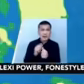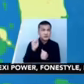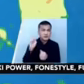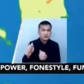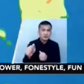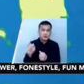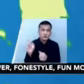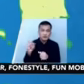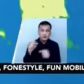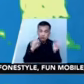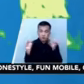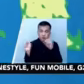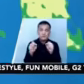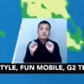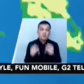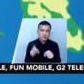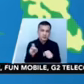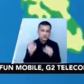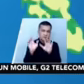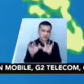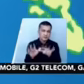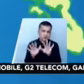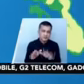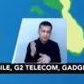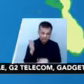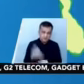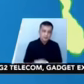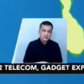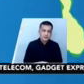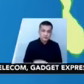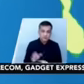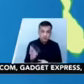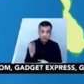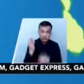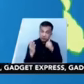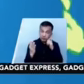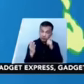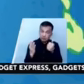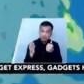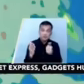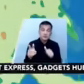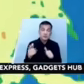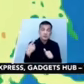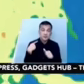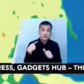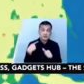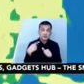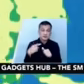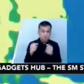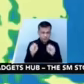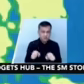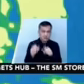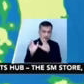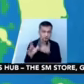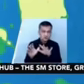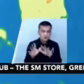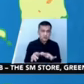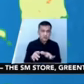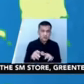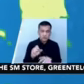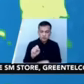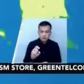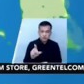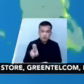no, posible pa rin ang mga pag-ulan dyan. Umaga pa lang po bukas, may chance na ng mga pag-ulan. Dito po yan sa may Sulu Archipelago.